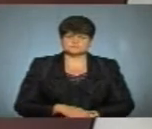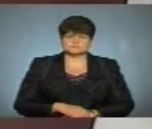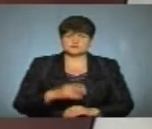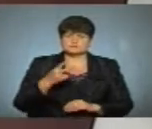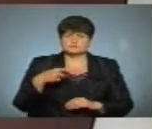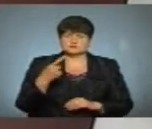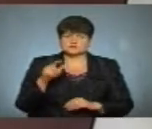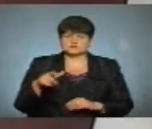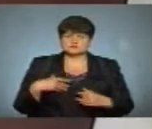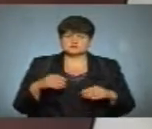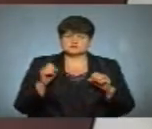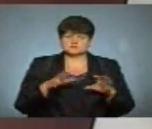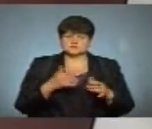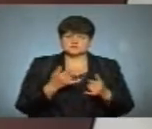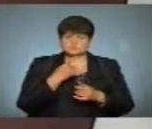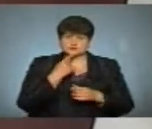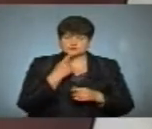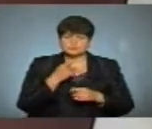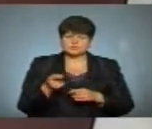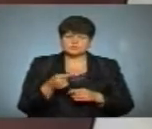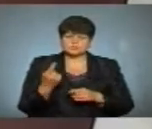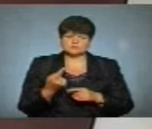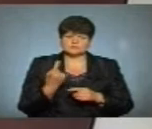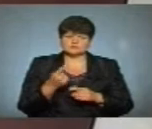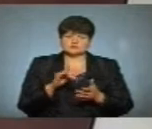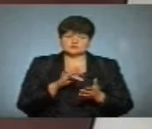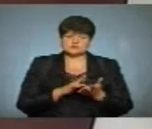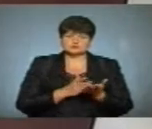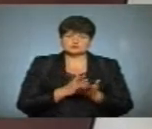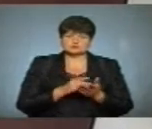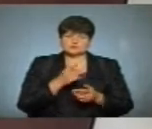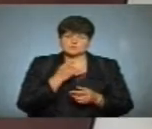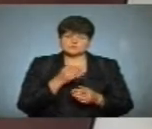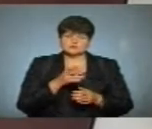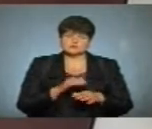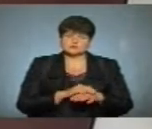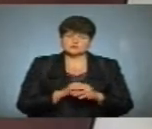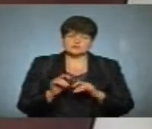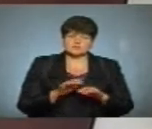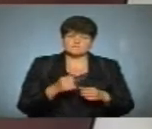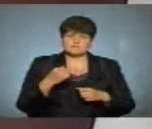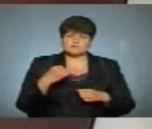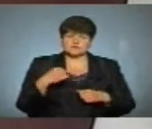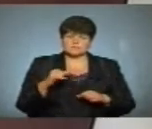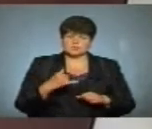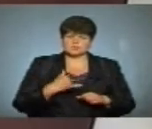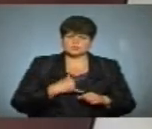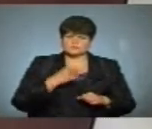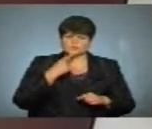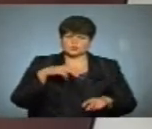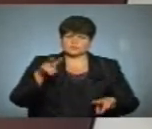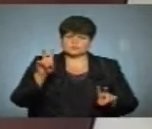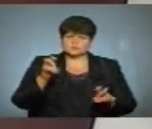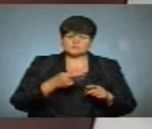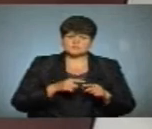21 людина здала сьогодні кров у Тернопільському обласному центрі служби крові під час благодійної акції «Перемога у нас в крові». Про це